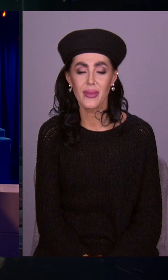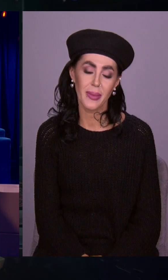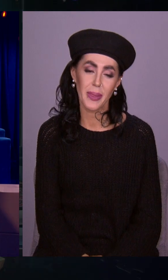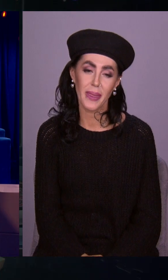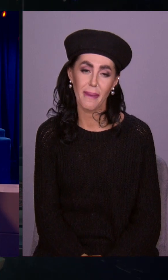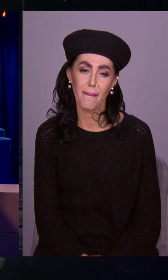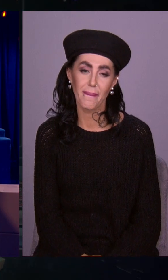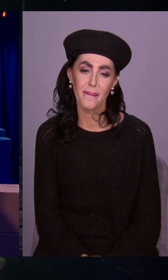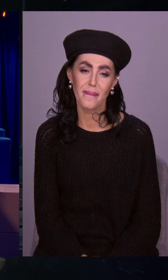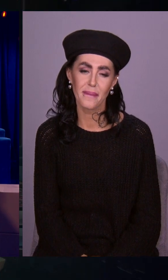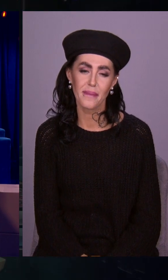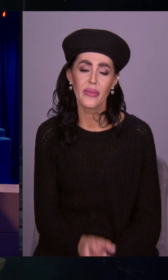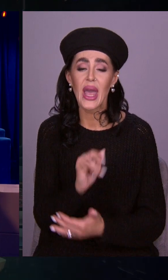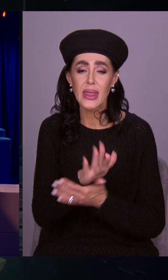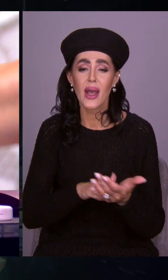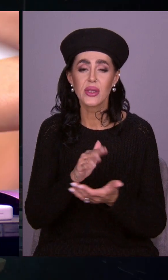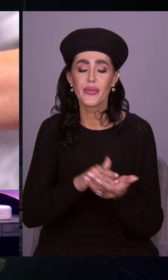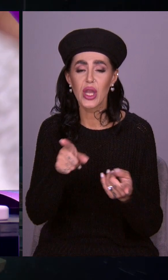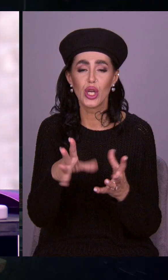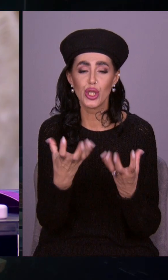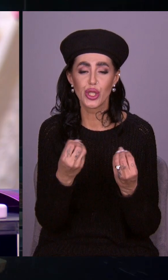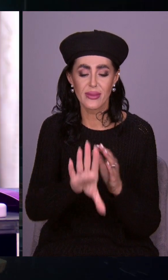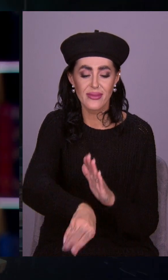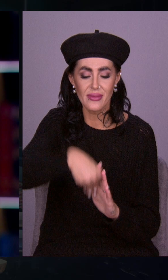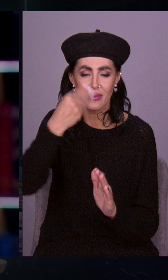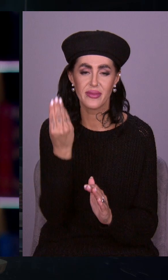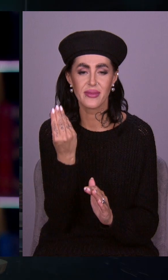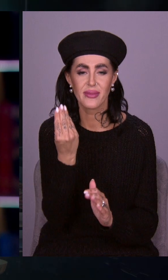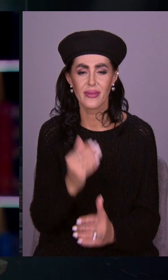хвилюйся і зараз подивимося, до чого призведе твоє хвилювання.